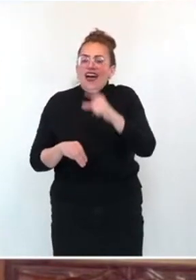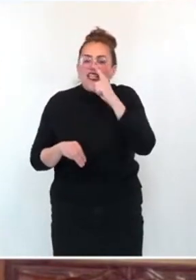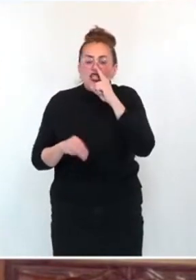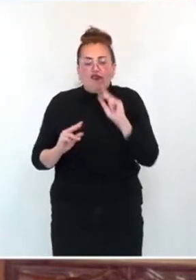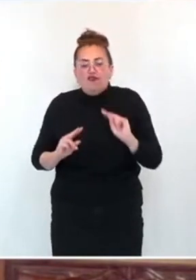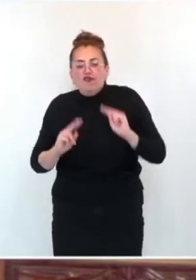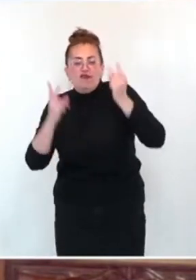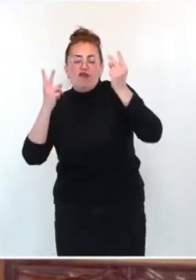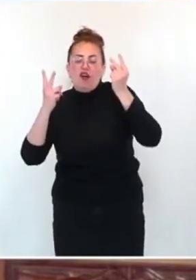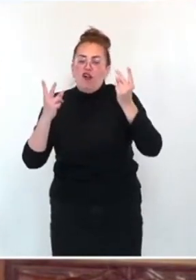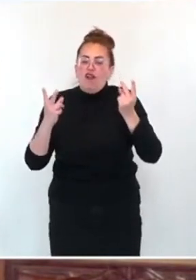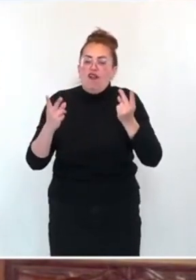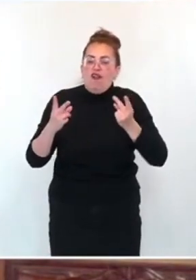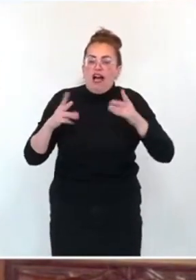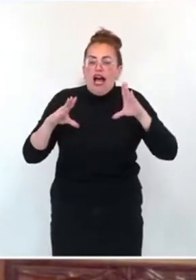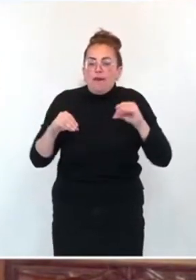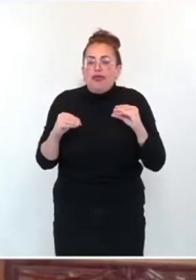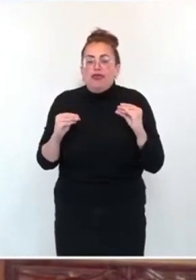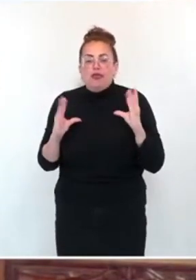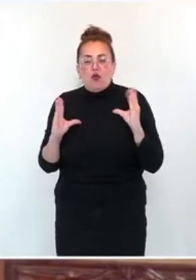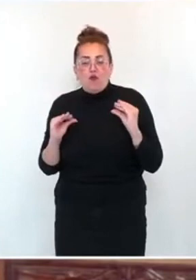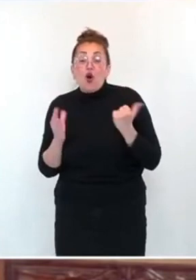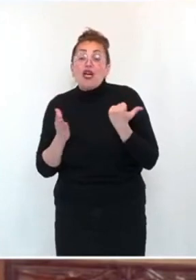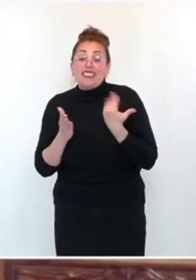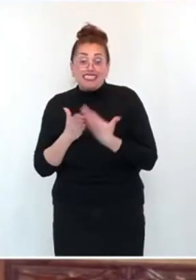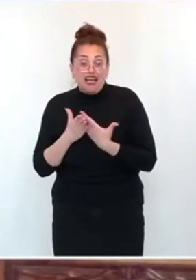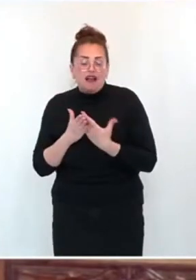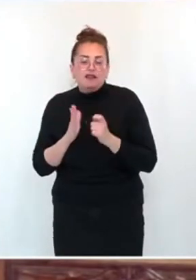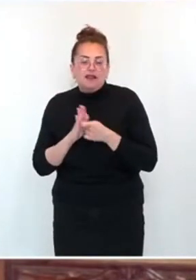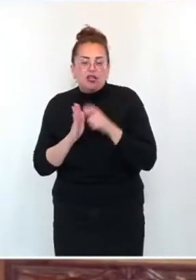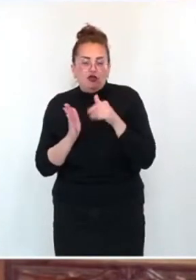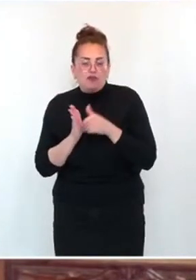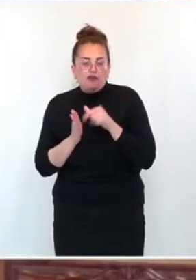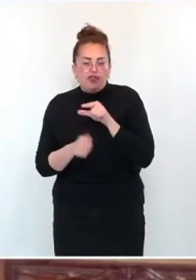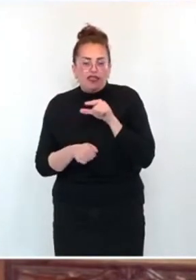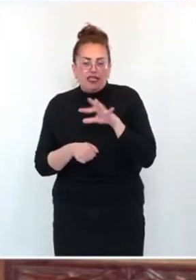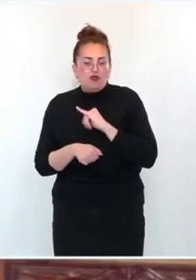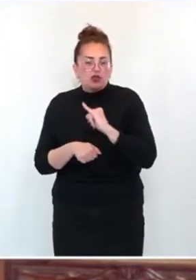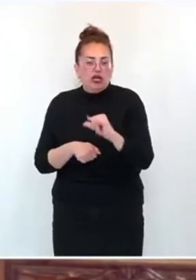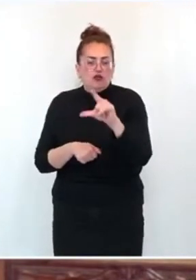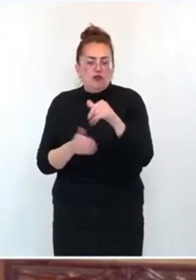vivant. Donc ce qu'on vous propose ici, c'est de valider le protocole 2024-2040 avec une